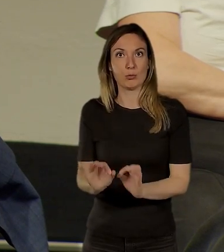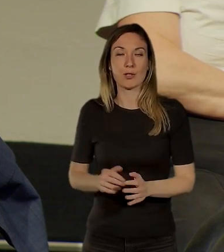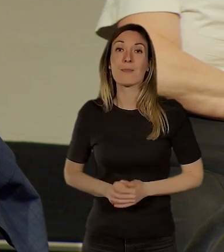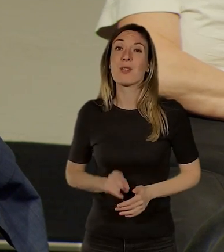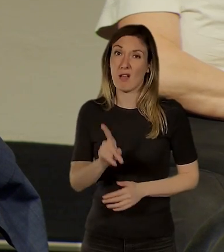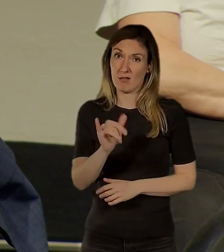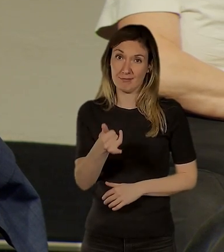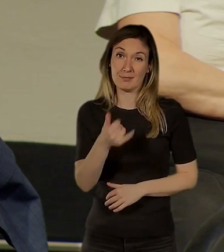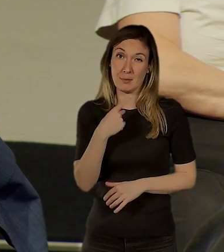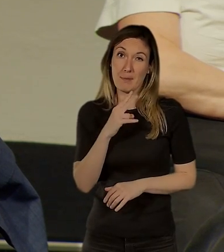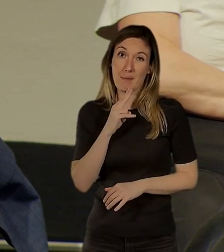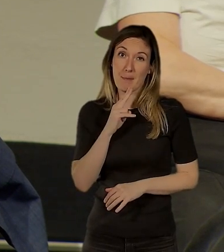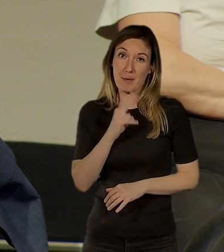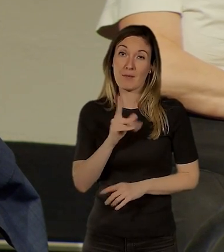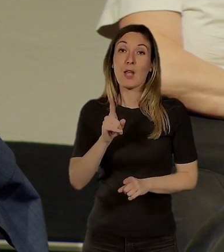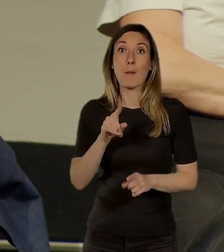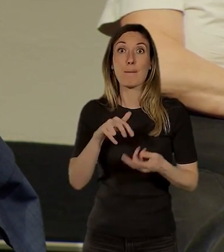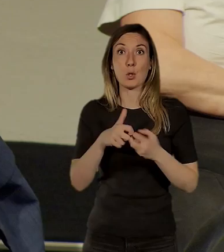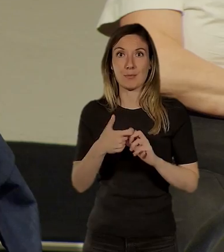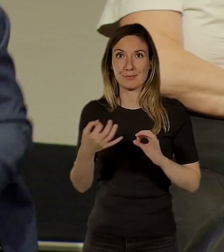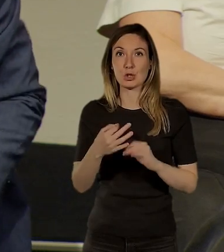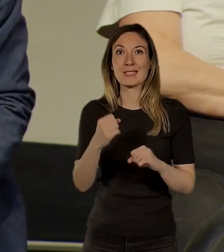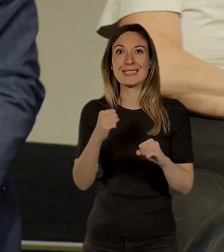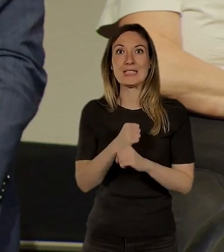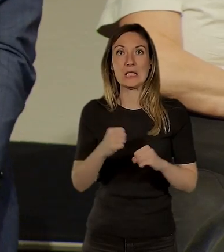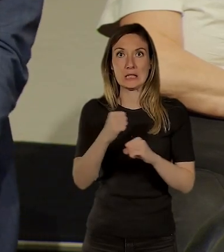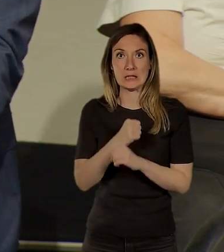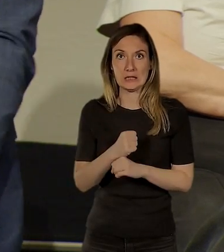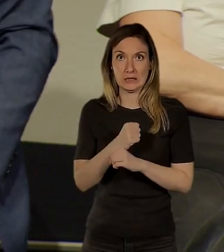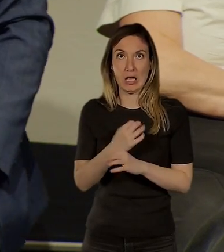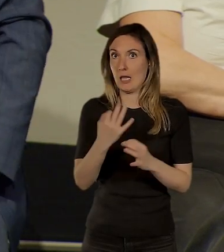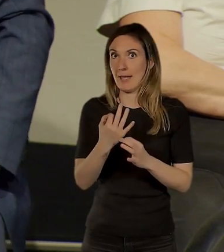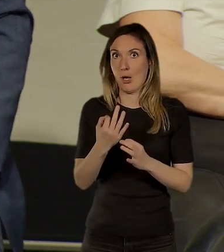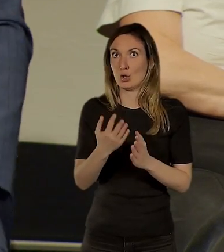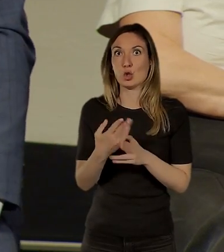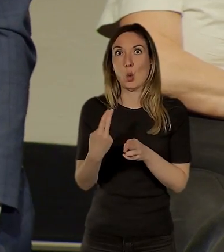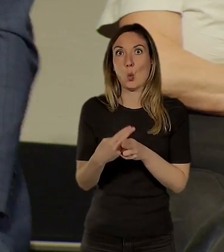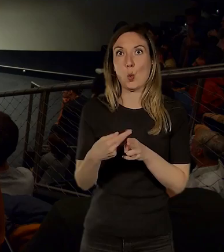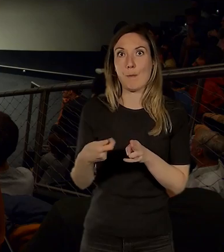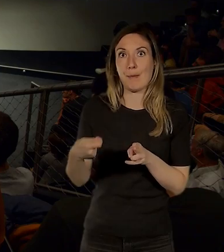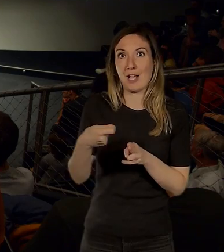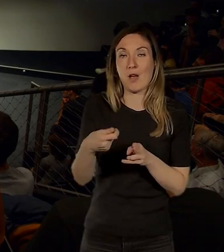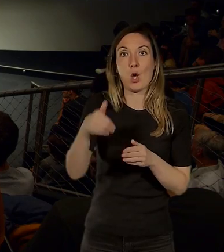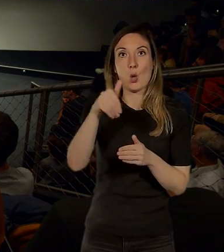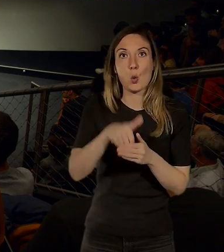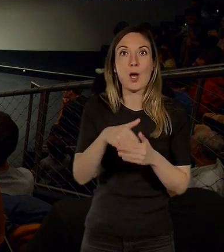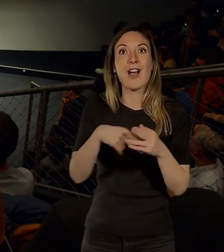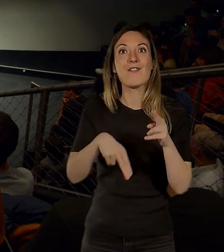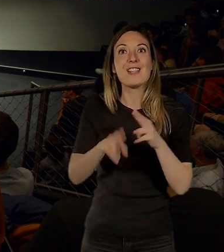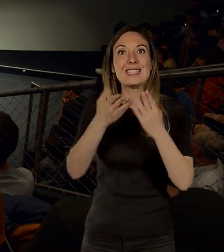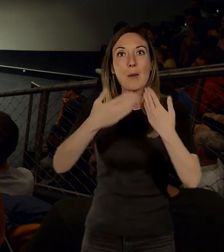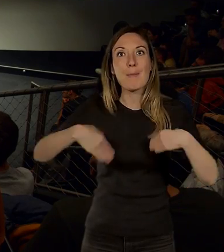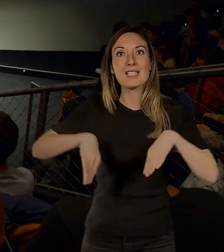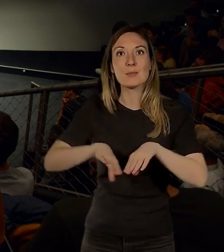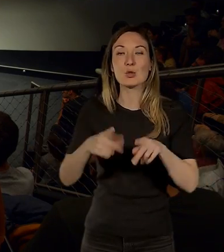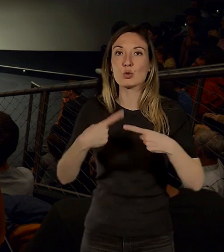že prostě i úprava silnice jako v režimu BESIP, to znamená jako zvýšení bezpečnosti